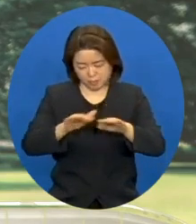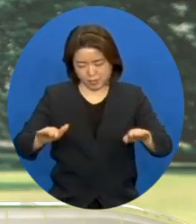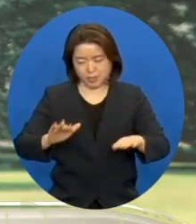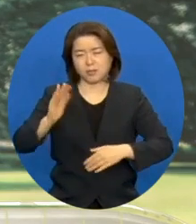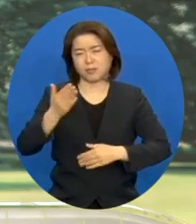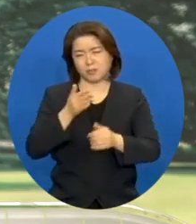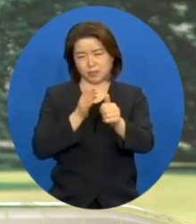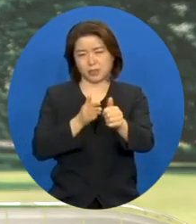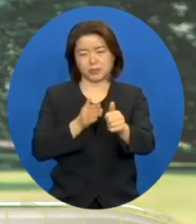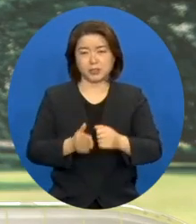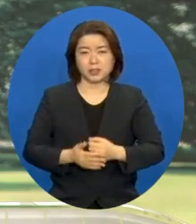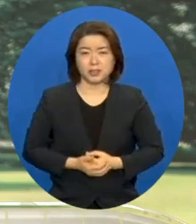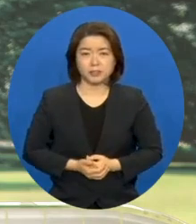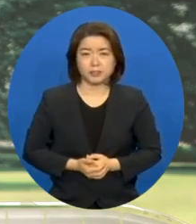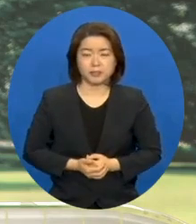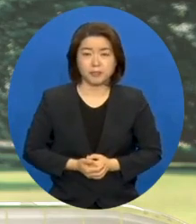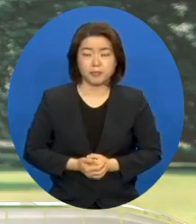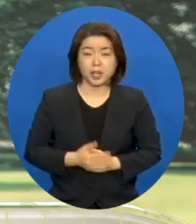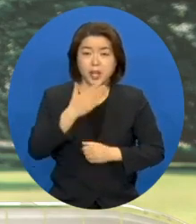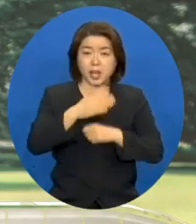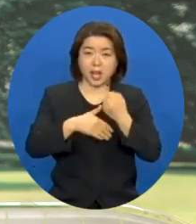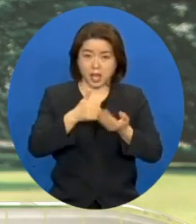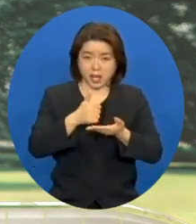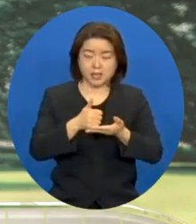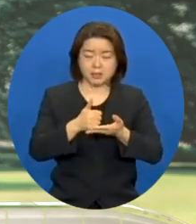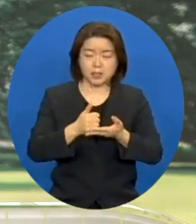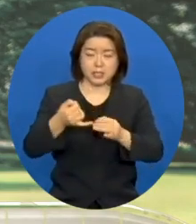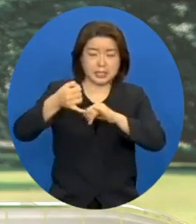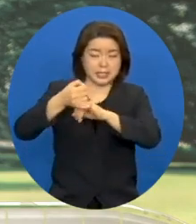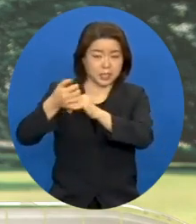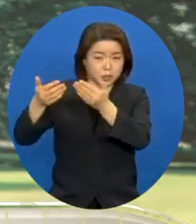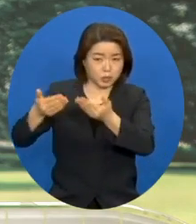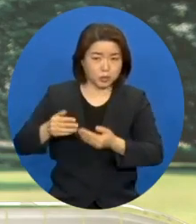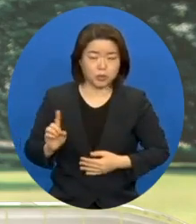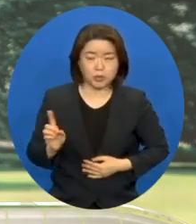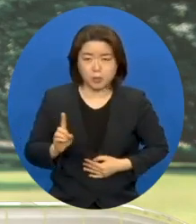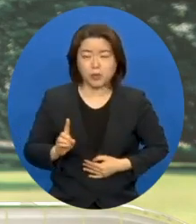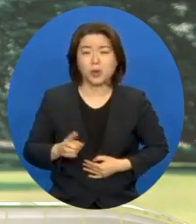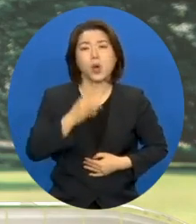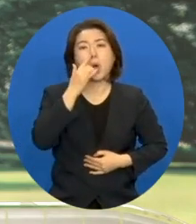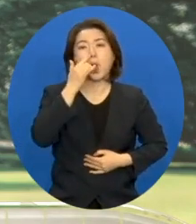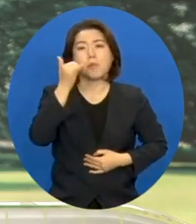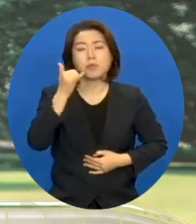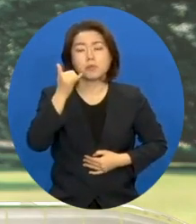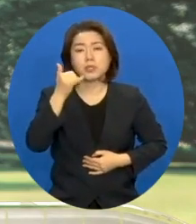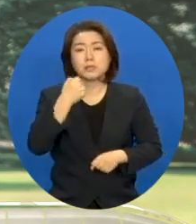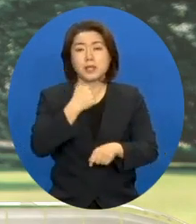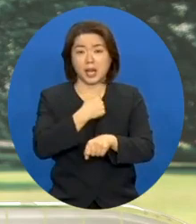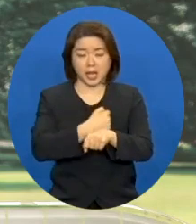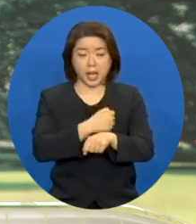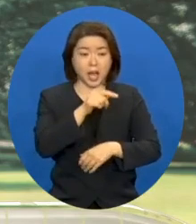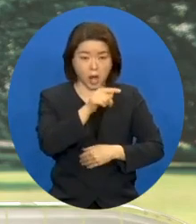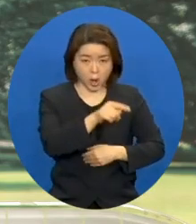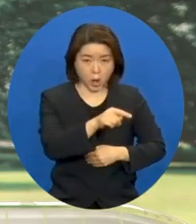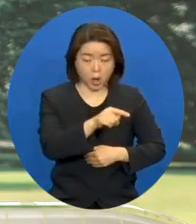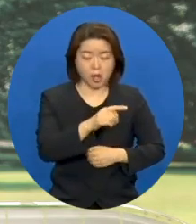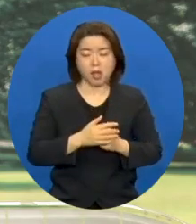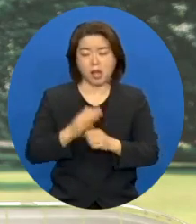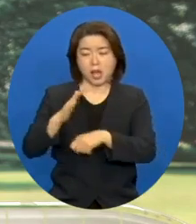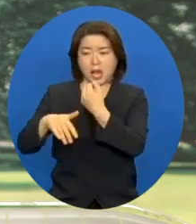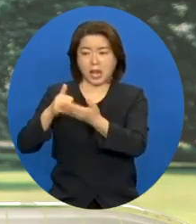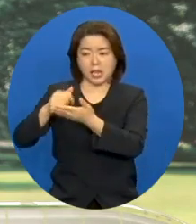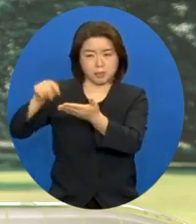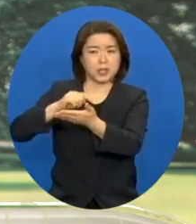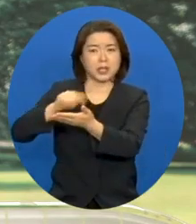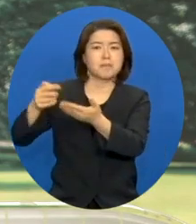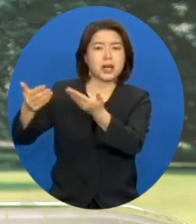됩니다. 하나님께서 약속하시기를 부모에게 한 것을 하나님이